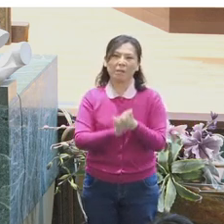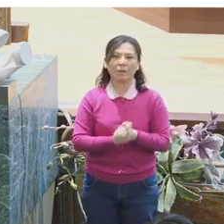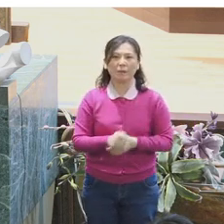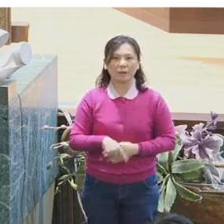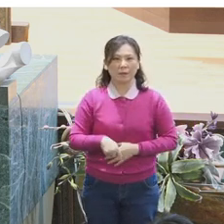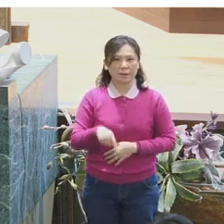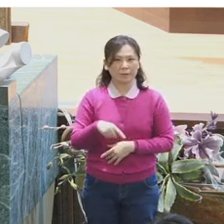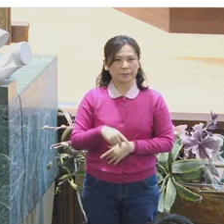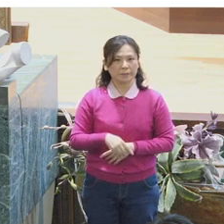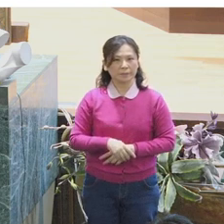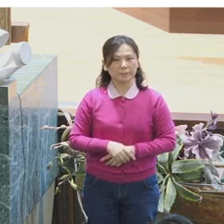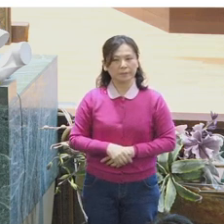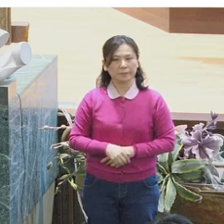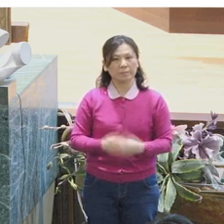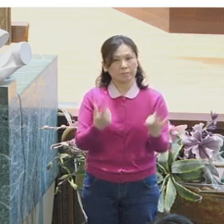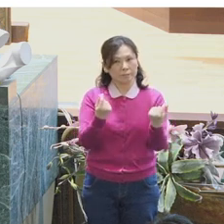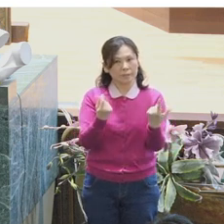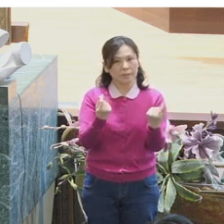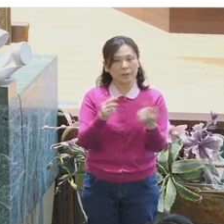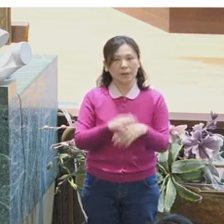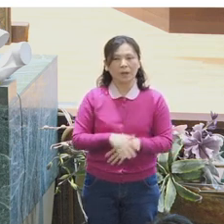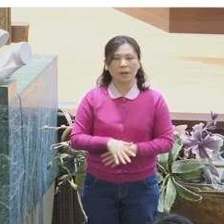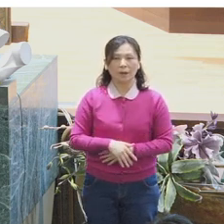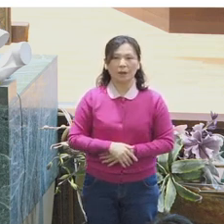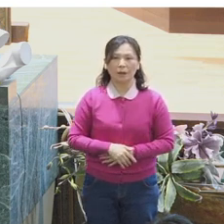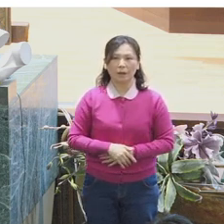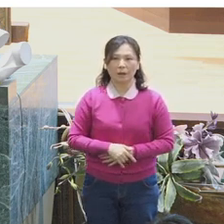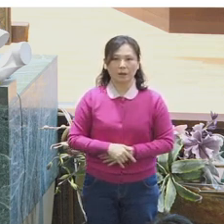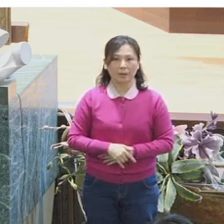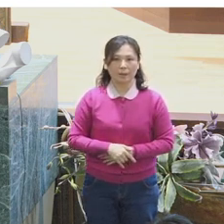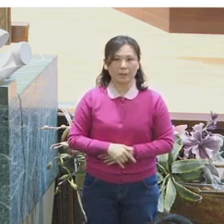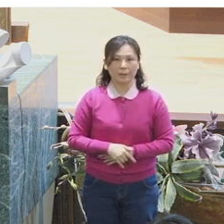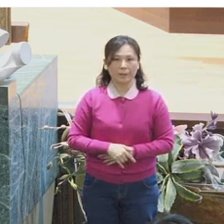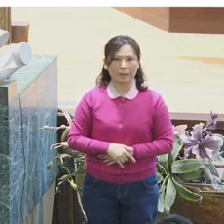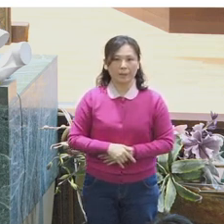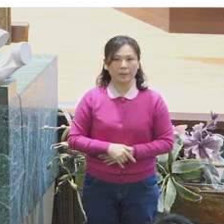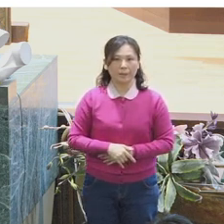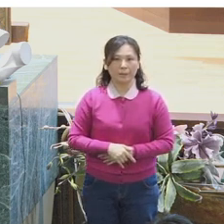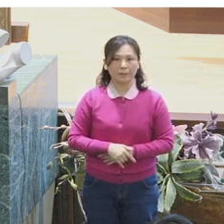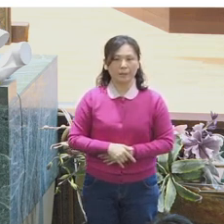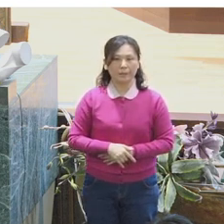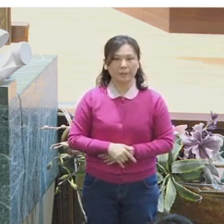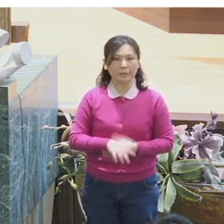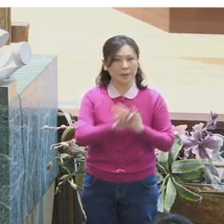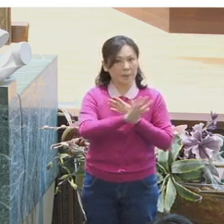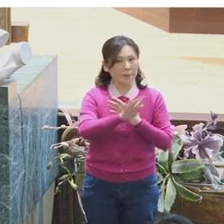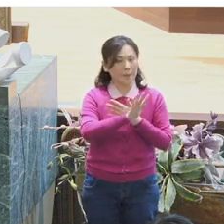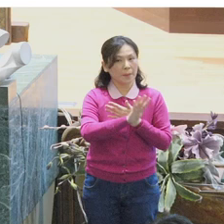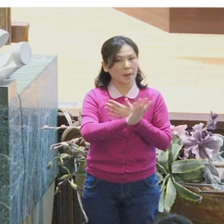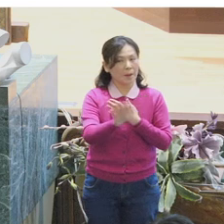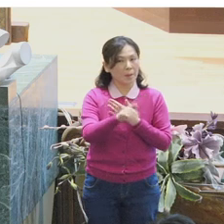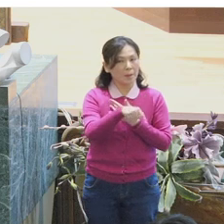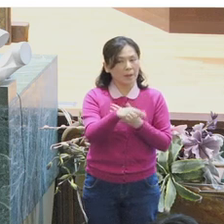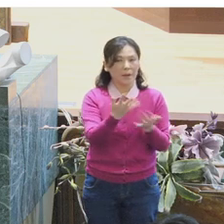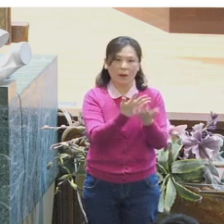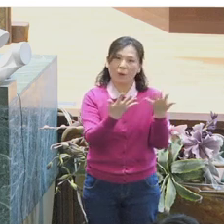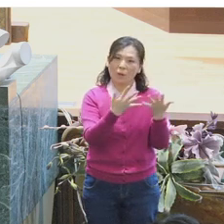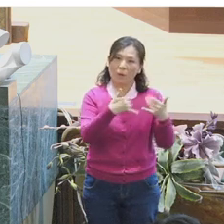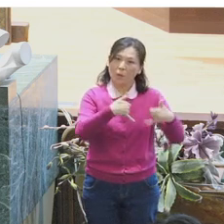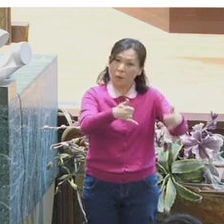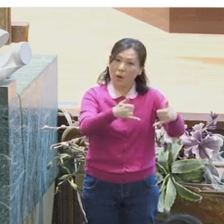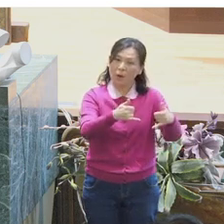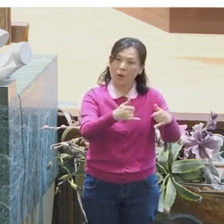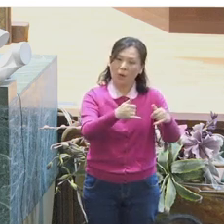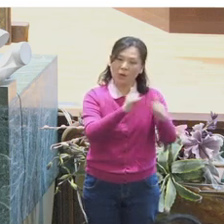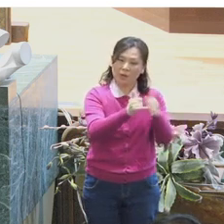样。那同样就是如果说这个另类的社区、另类的网络社群，如果这个三